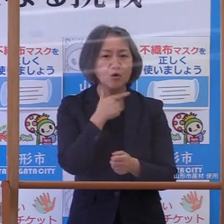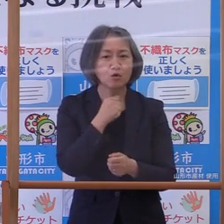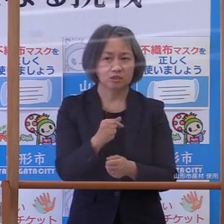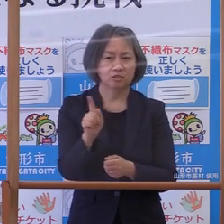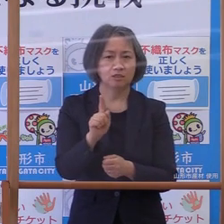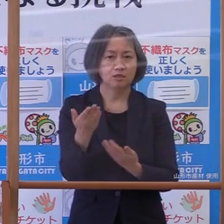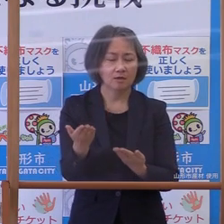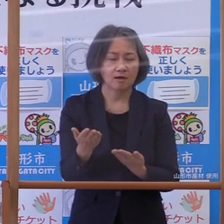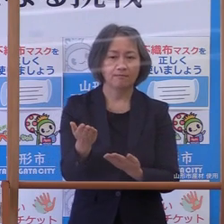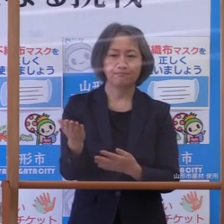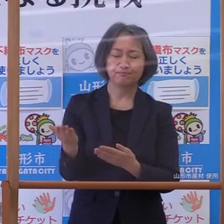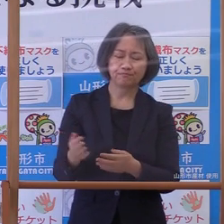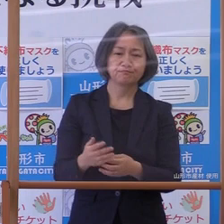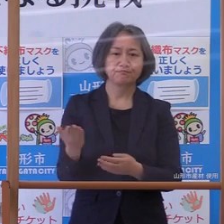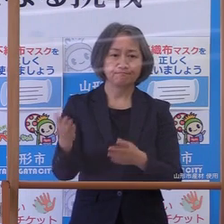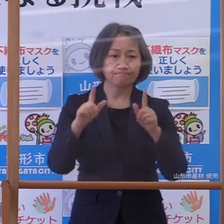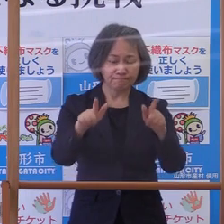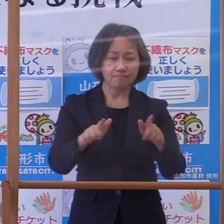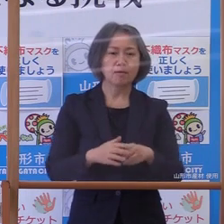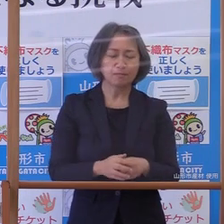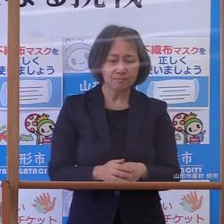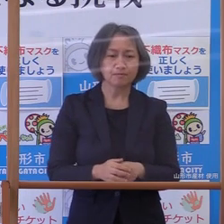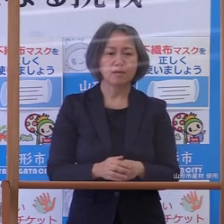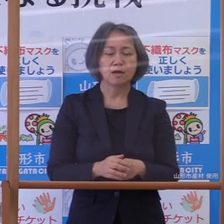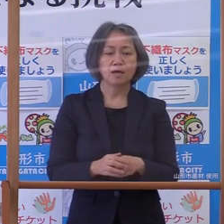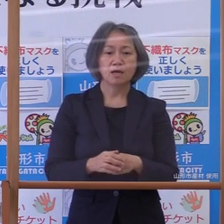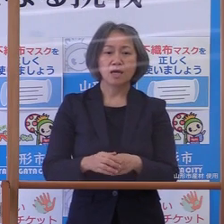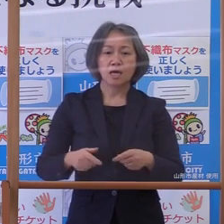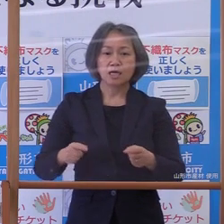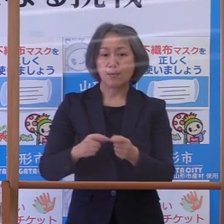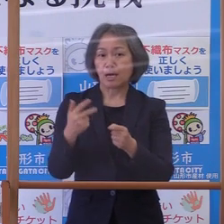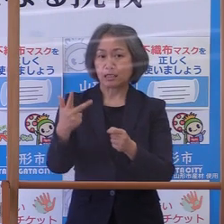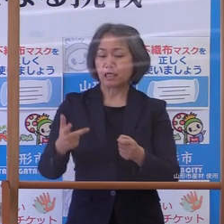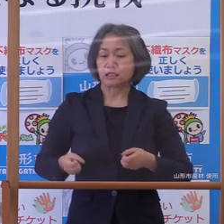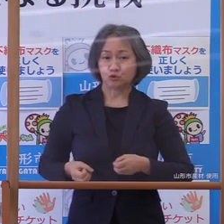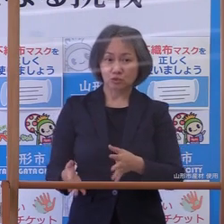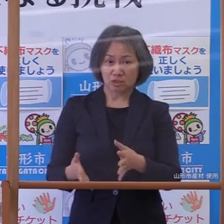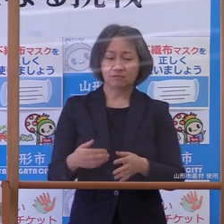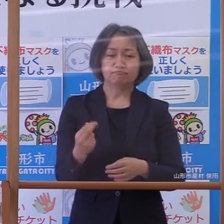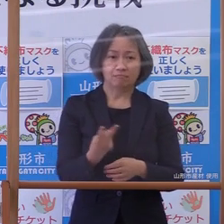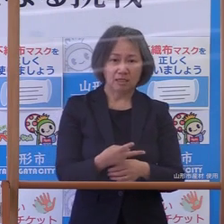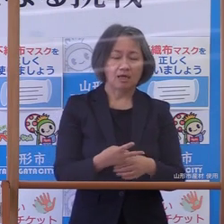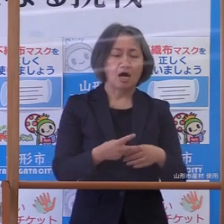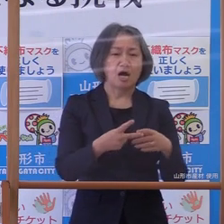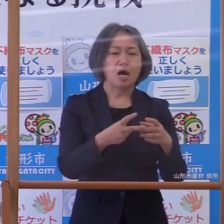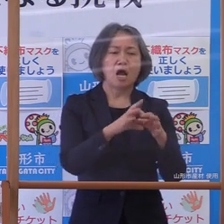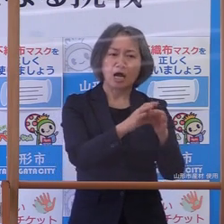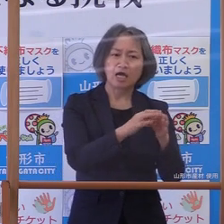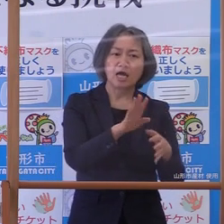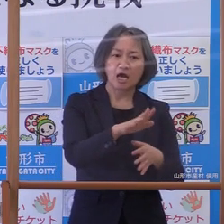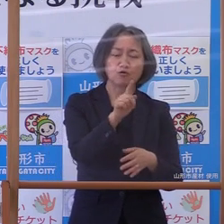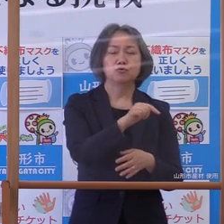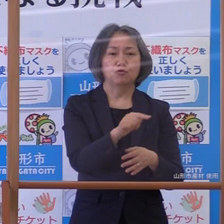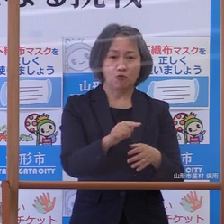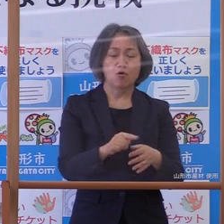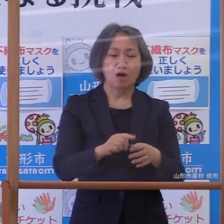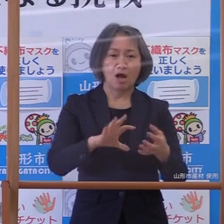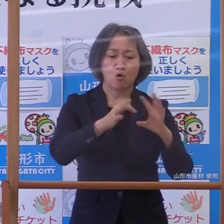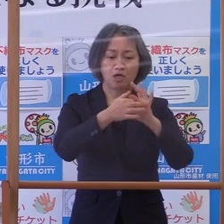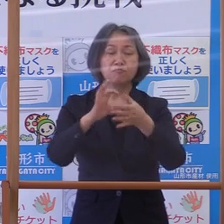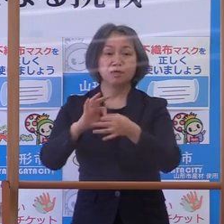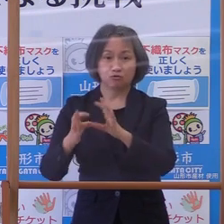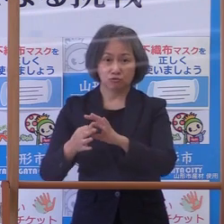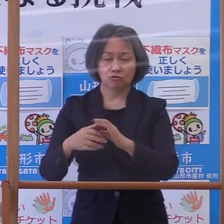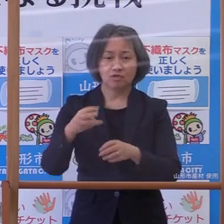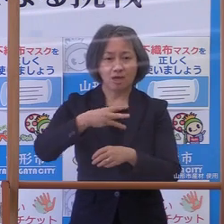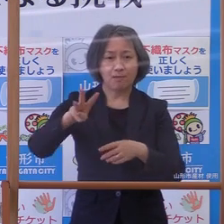はゆかりのある方がですね、オリンピック・パラリンピックに出場するということは本当に市民の皆さんにとって元気づ